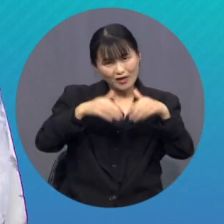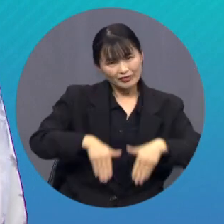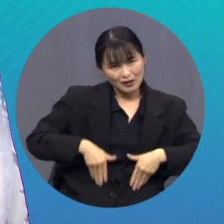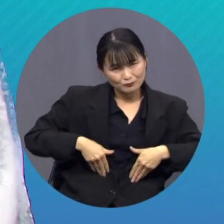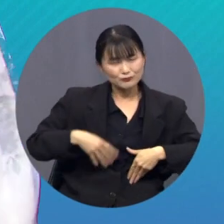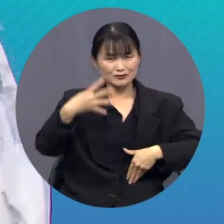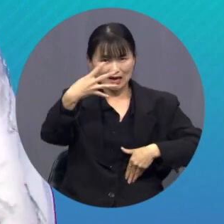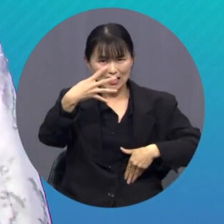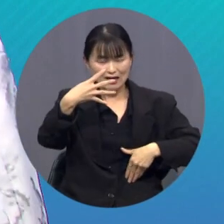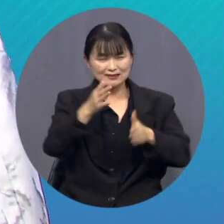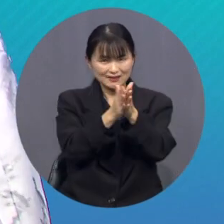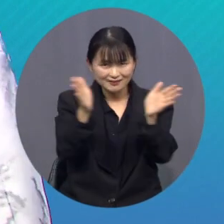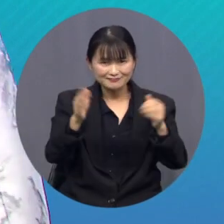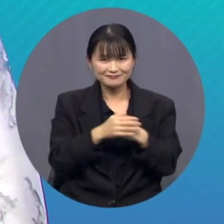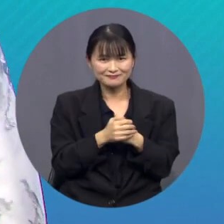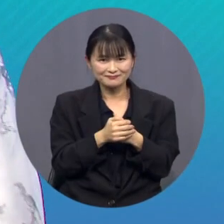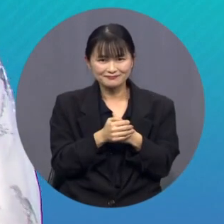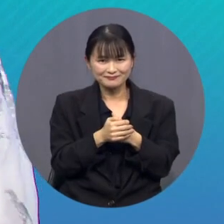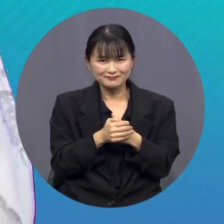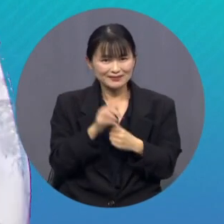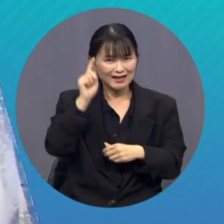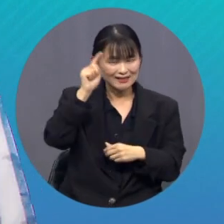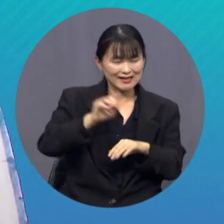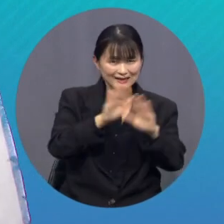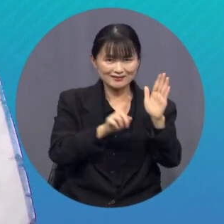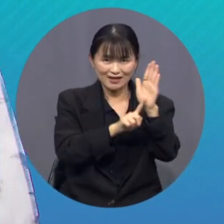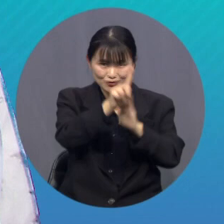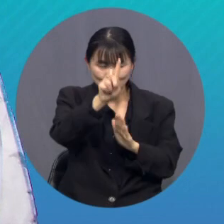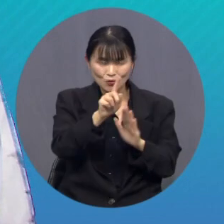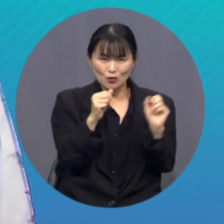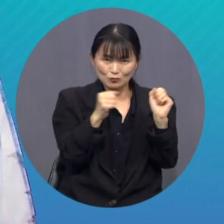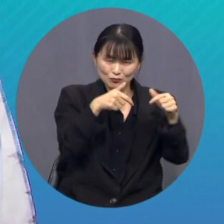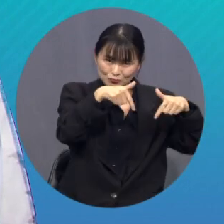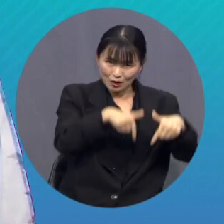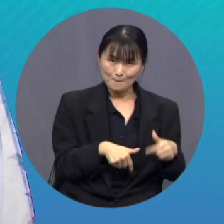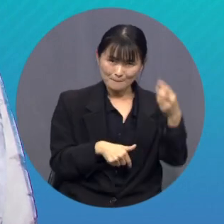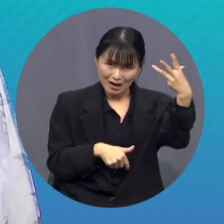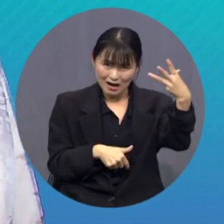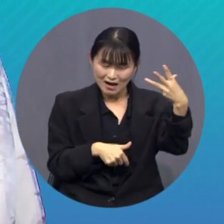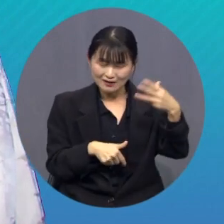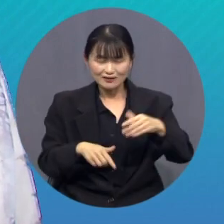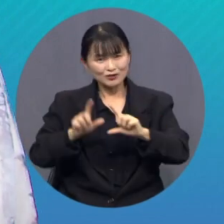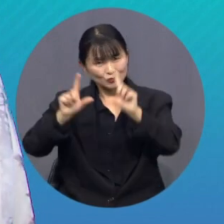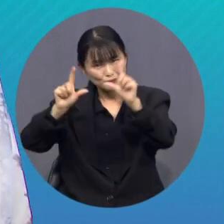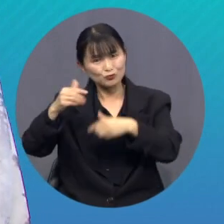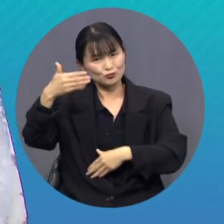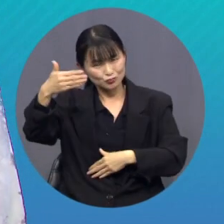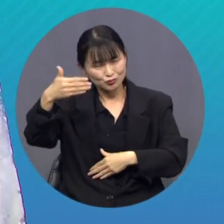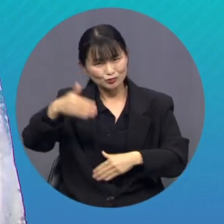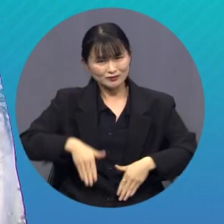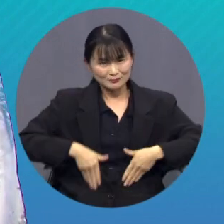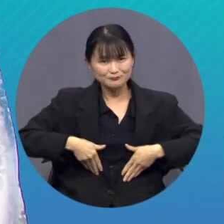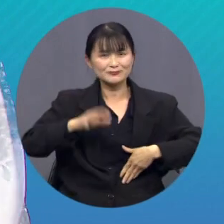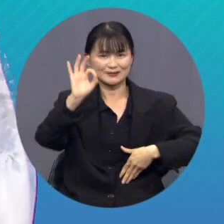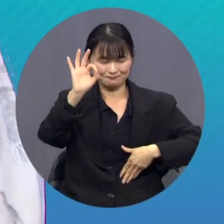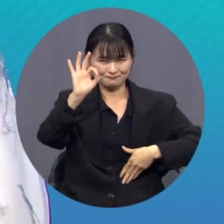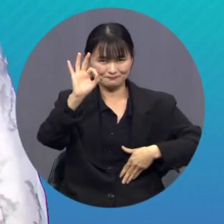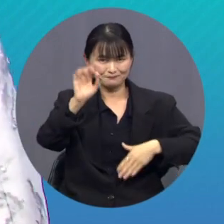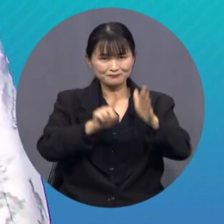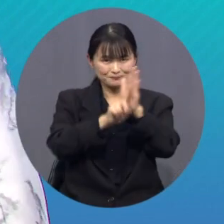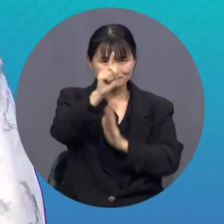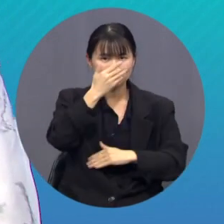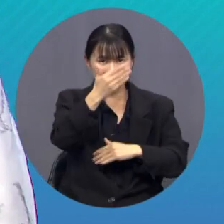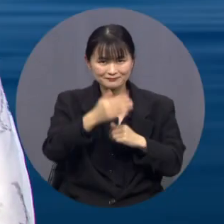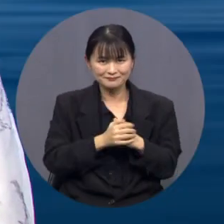지역 4도로 시작하겠습니다 내일 낮최고 기온은 북부와 서부 지역 8도 동부지역 9도 남부 지역 10도까지